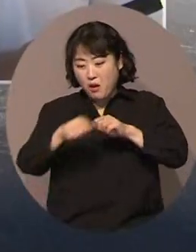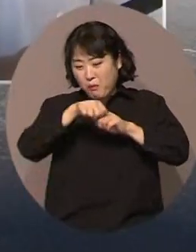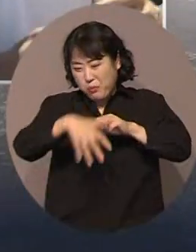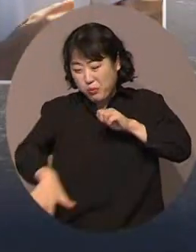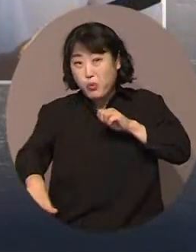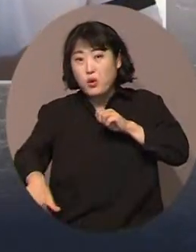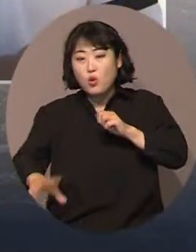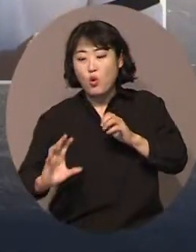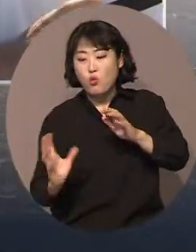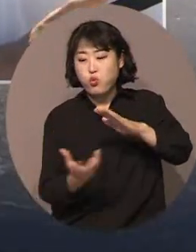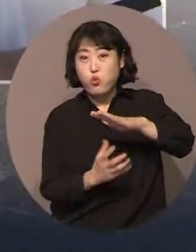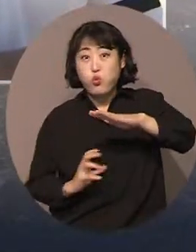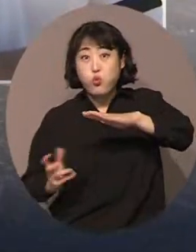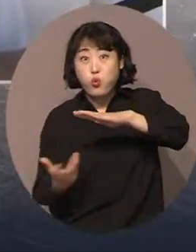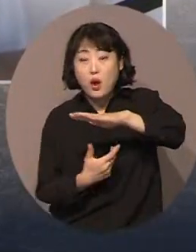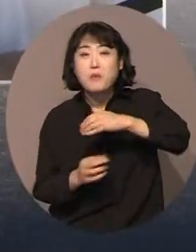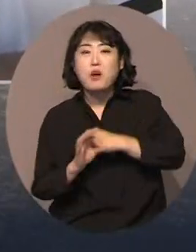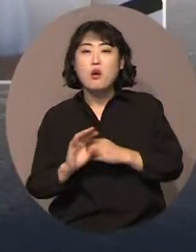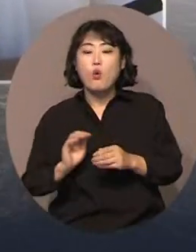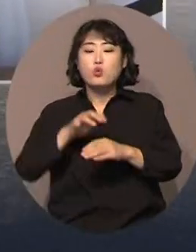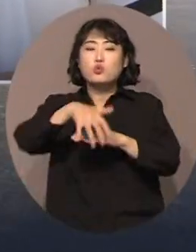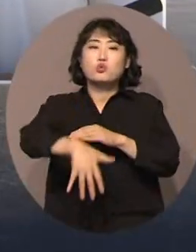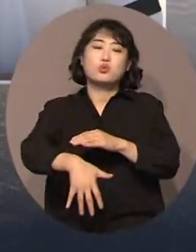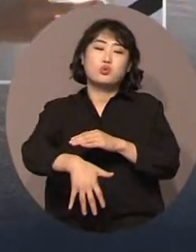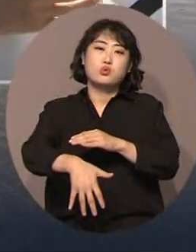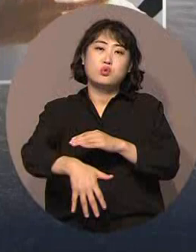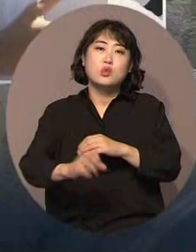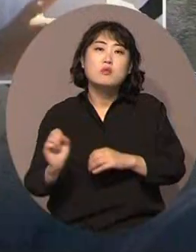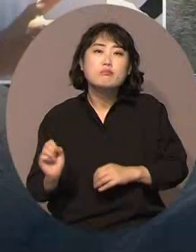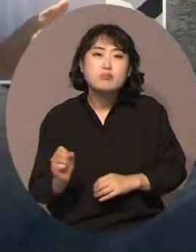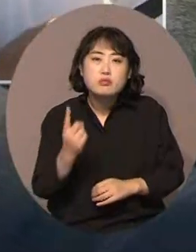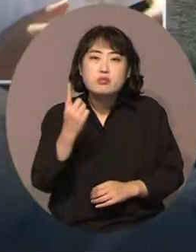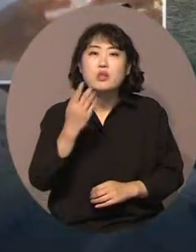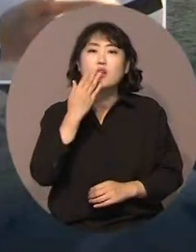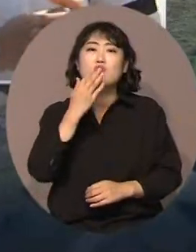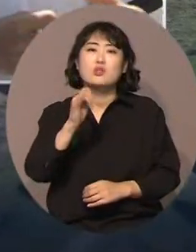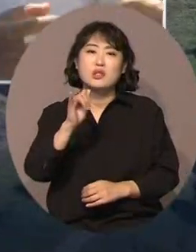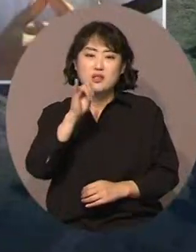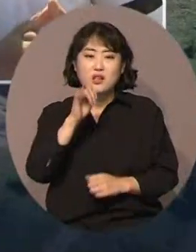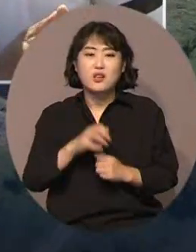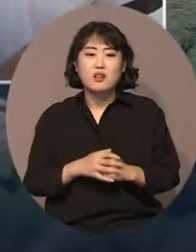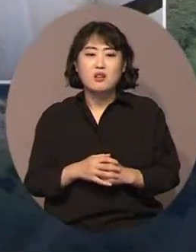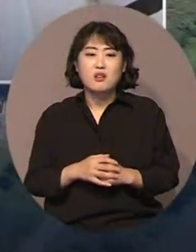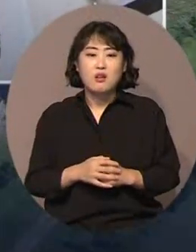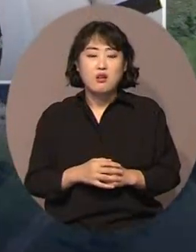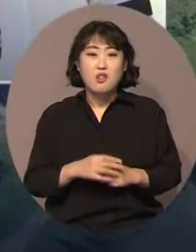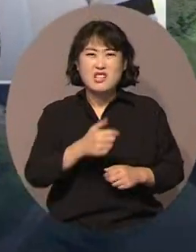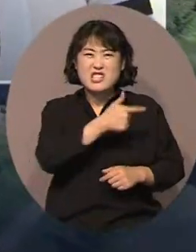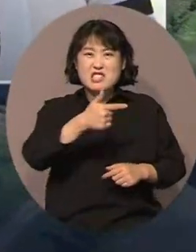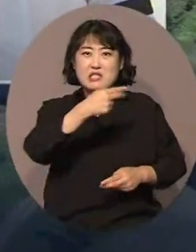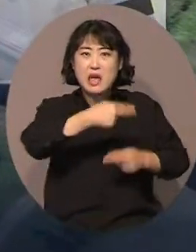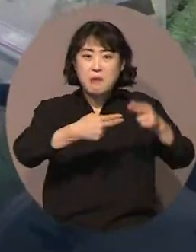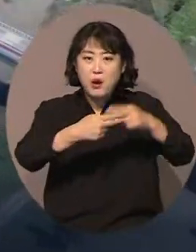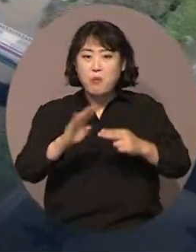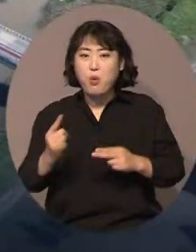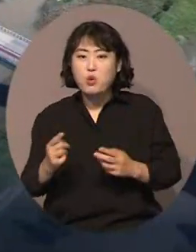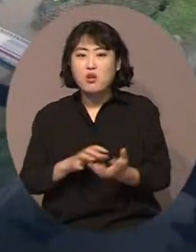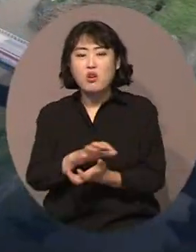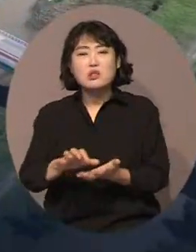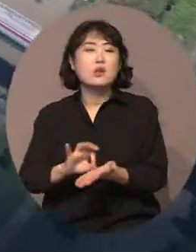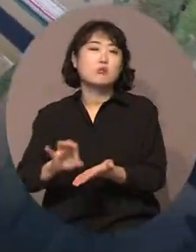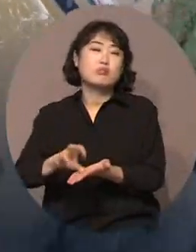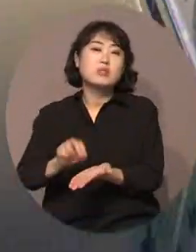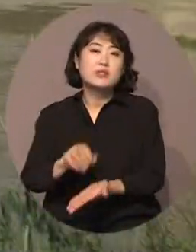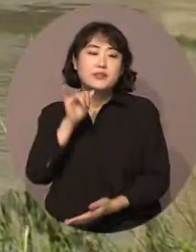와류가 생겨서 오히려 홍수를 유발하는 시설이다라고 하는 대형댐과 돌을 막 섞어서 사용하는 거 자체가